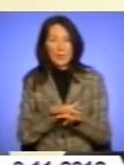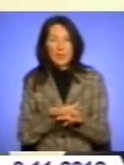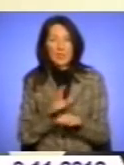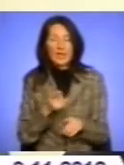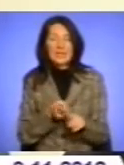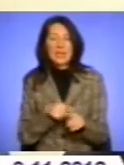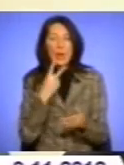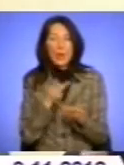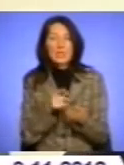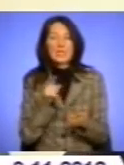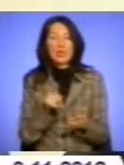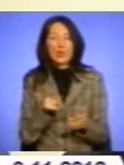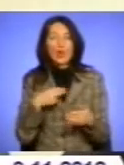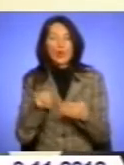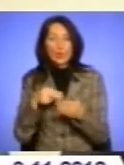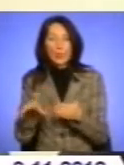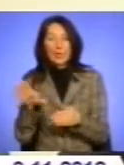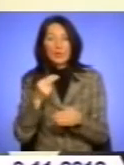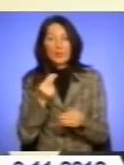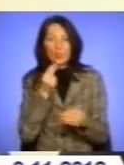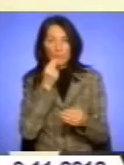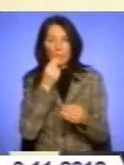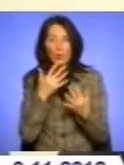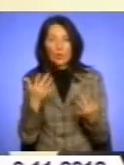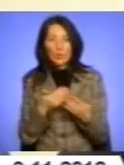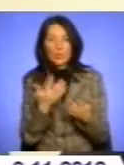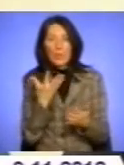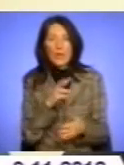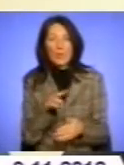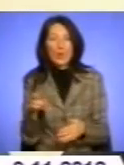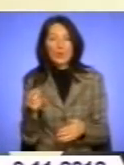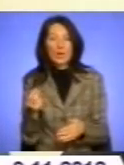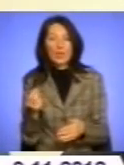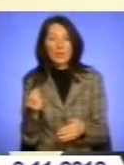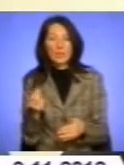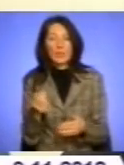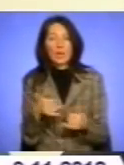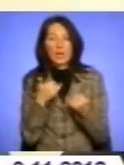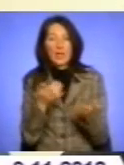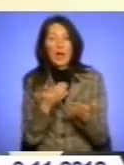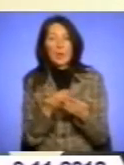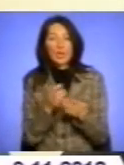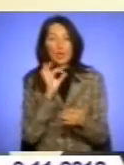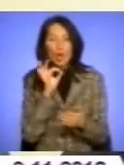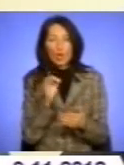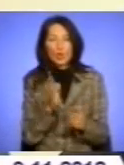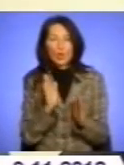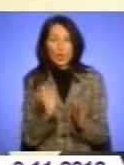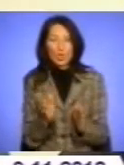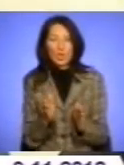це показник того, що розкупили всю продукцію. Я вже сказав, майже на 5 мільйонів гривень. От, для прикладу, я кажу, що тільки